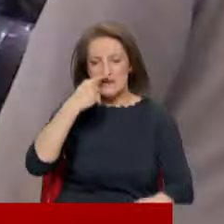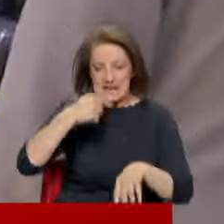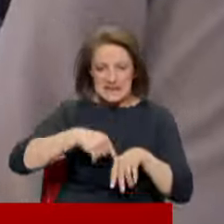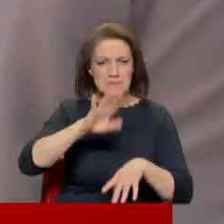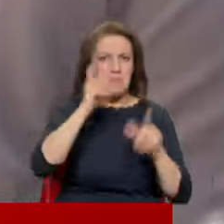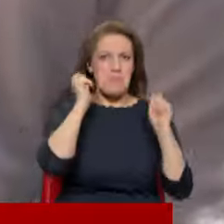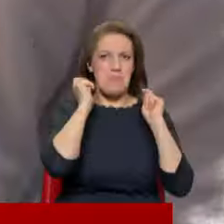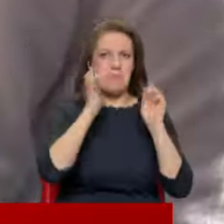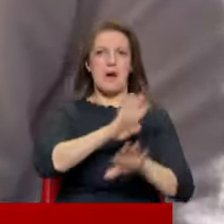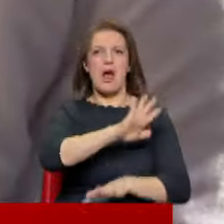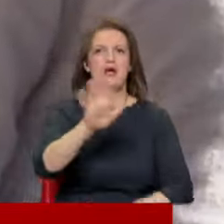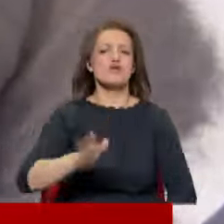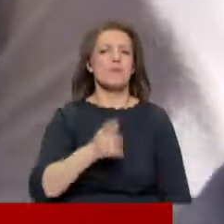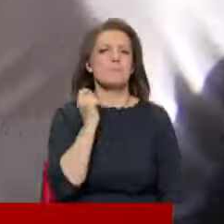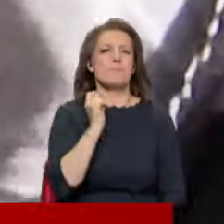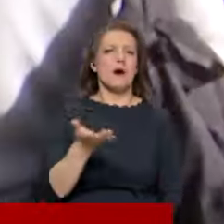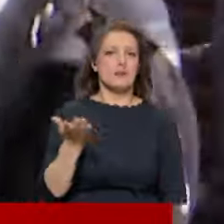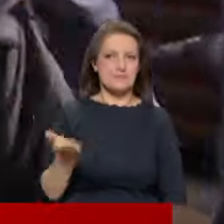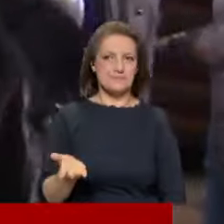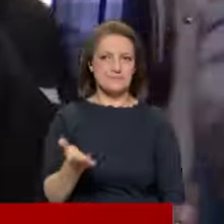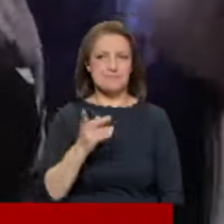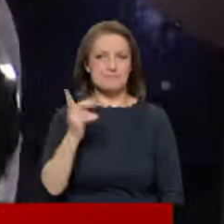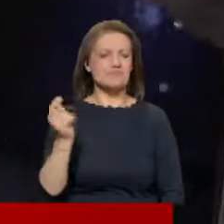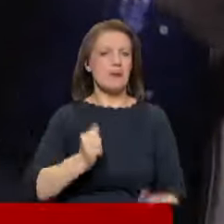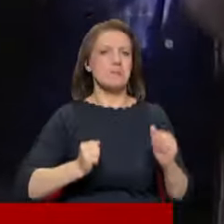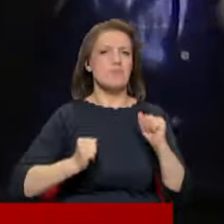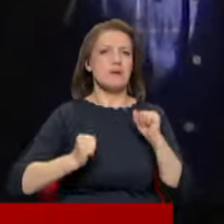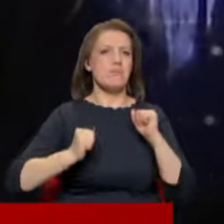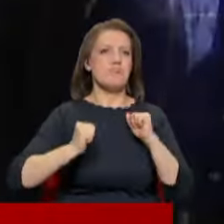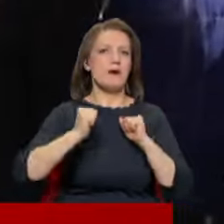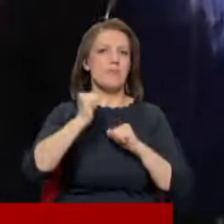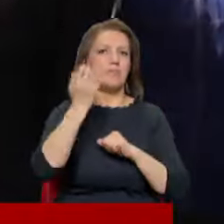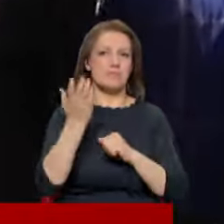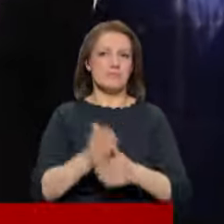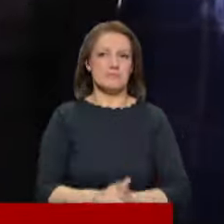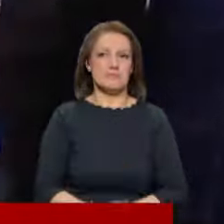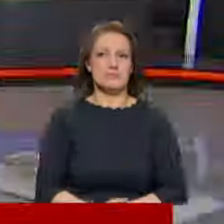İnanılmaz pahalı her şey. Uçmuş gitmiş yani fiyatlar.